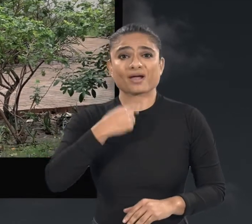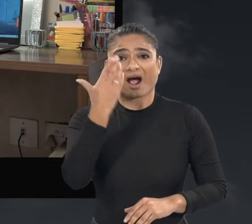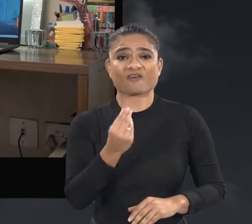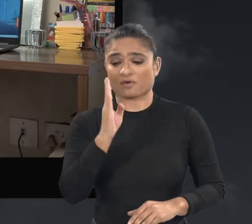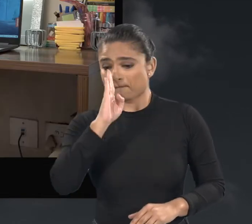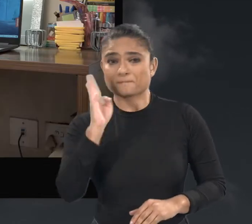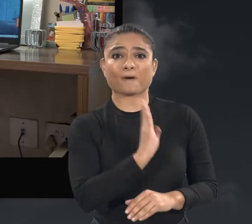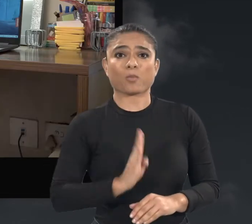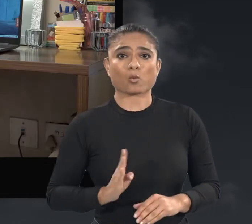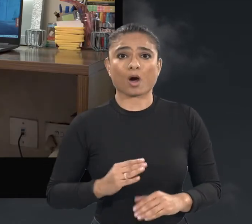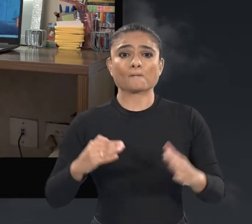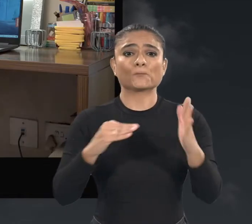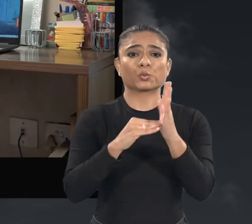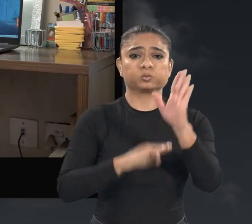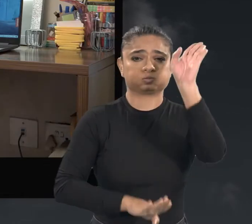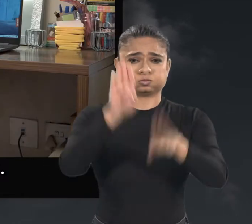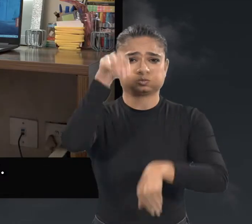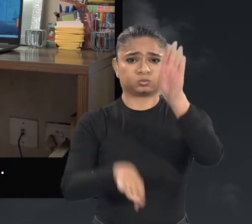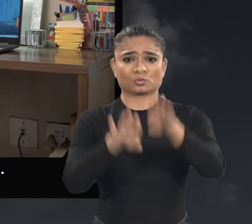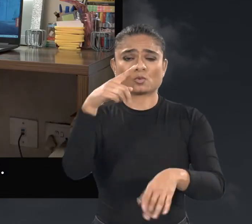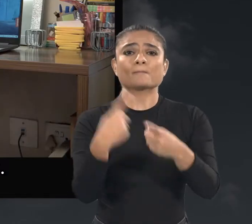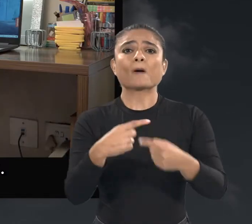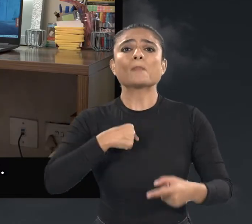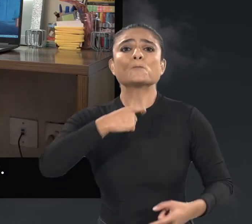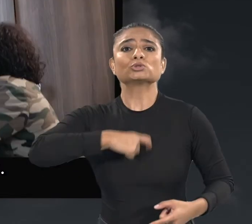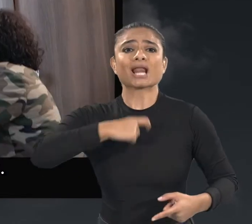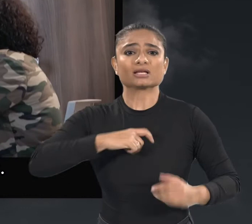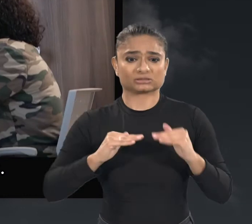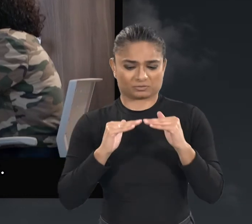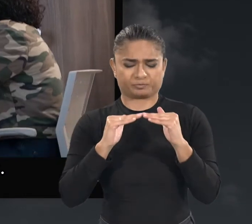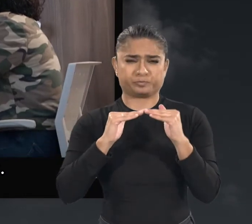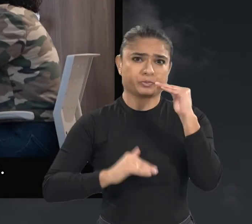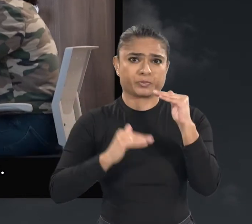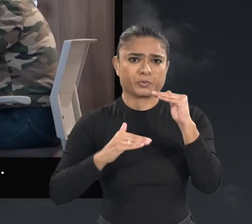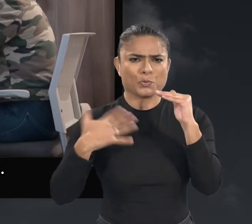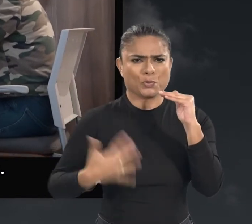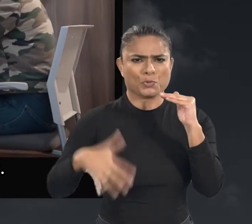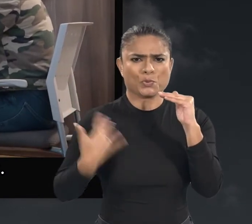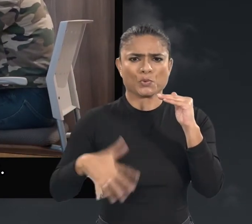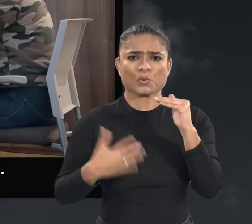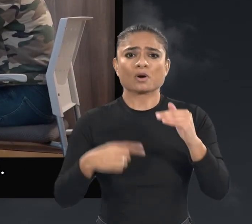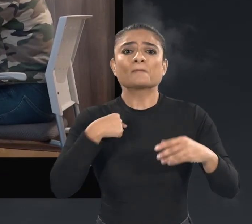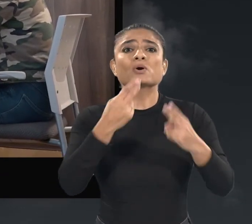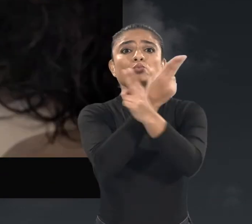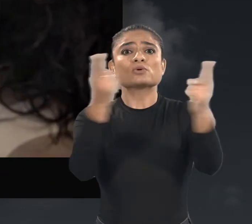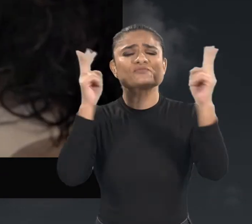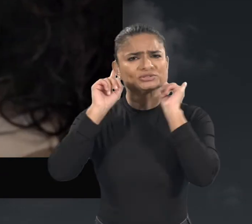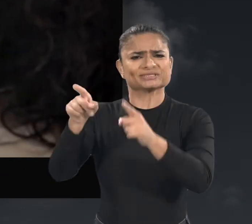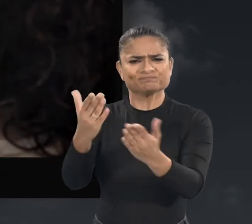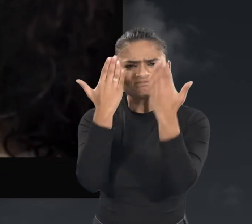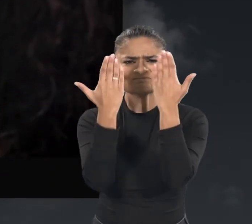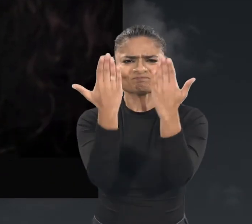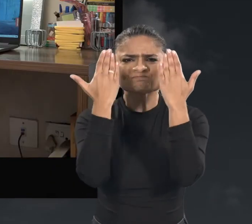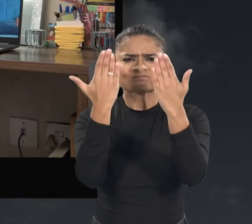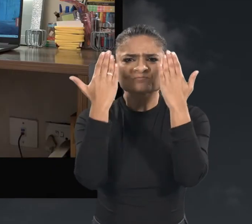Ek is gediagnoseer met bipolar mood disorder en borderline personality disorder. Ek het in die